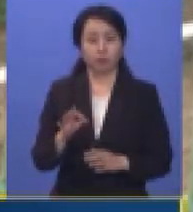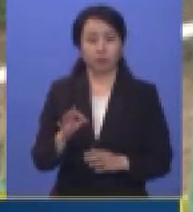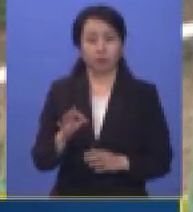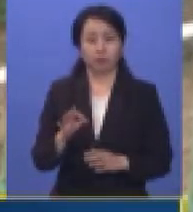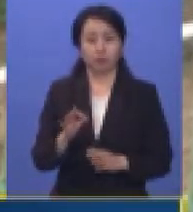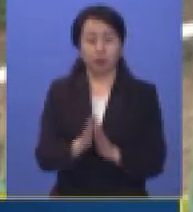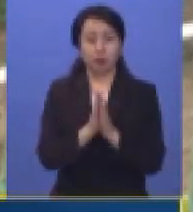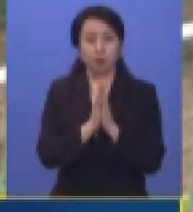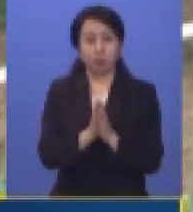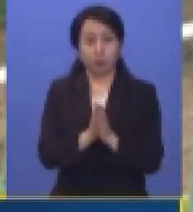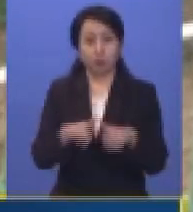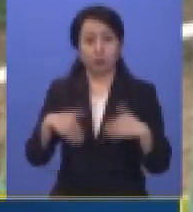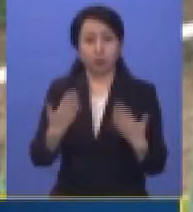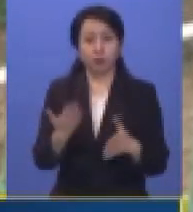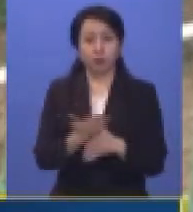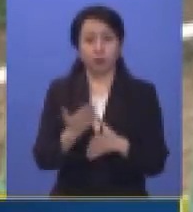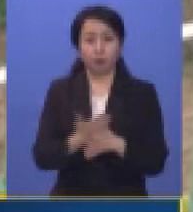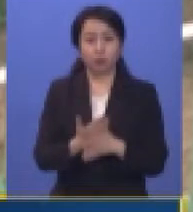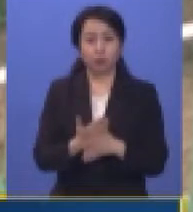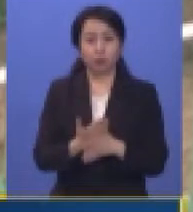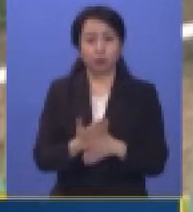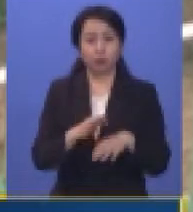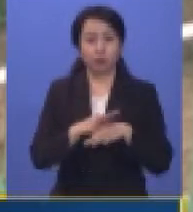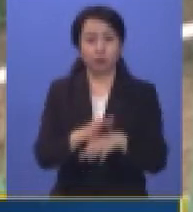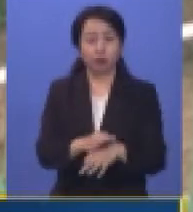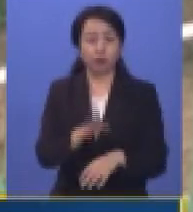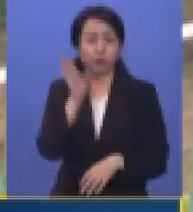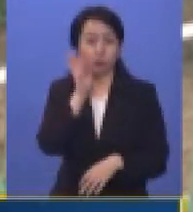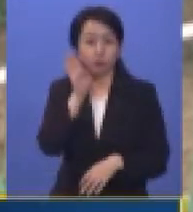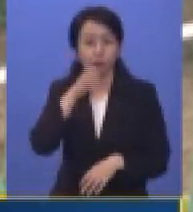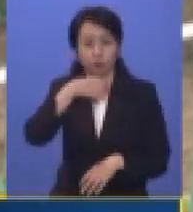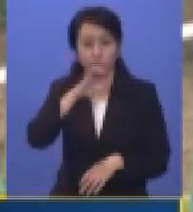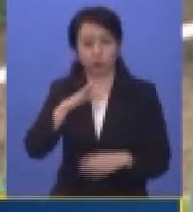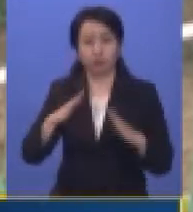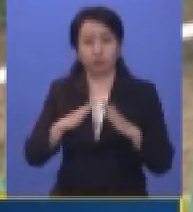по просьбе оказать помощь в подведении питьевой воды в дом.